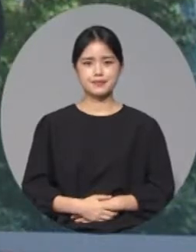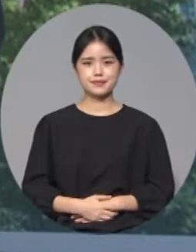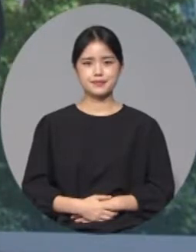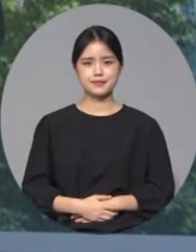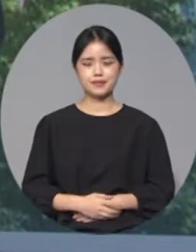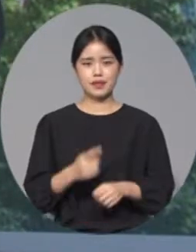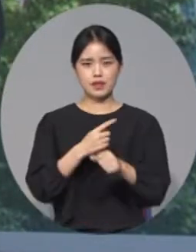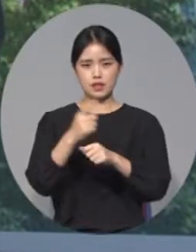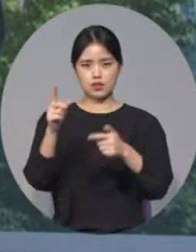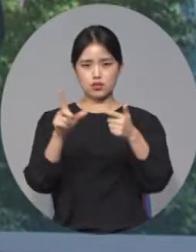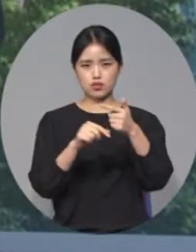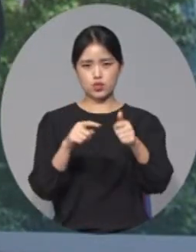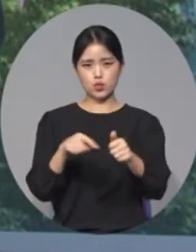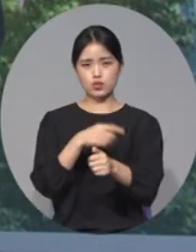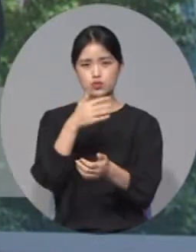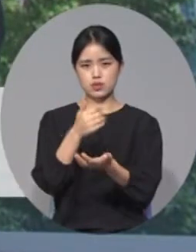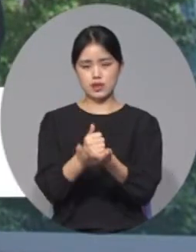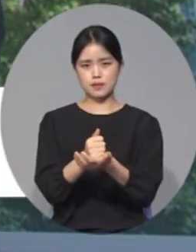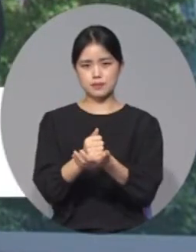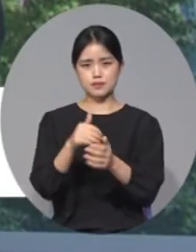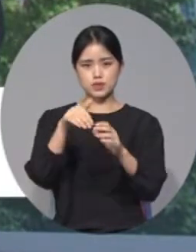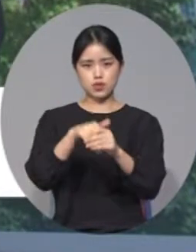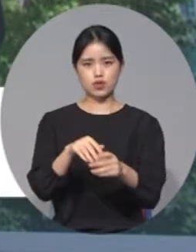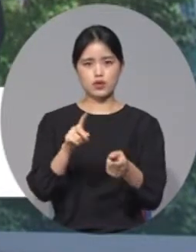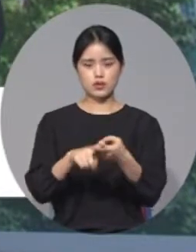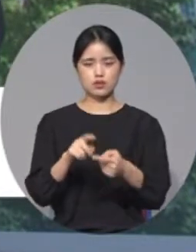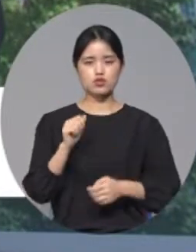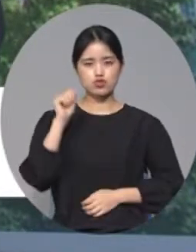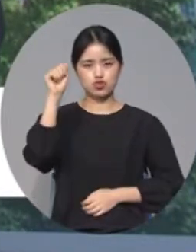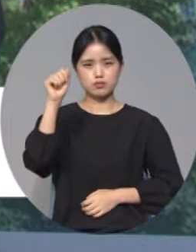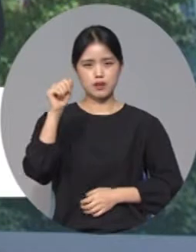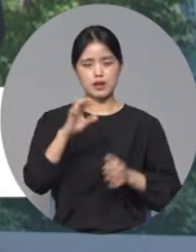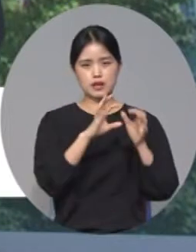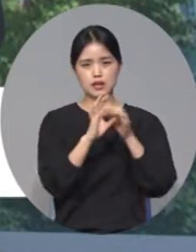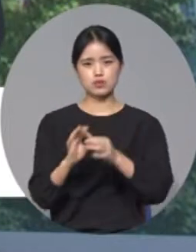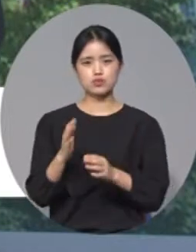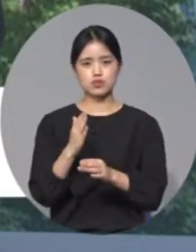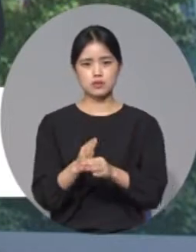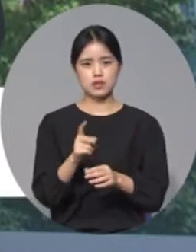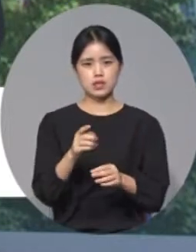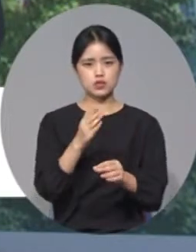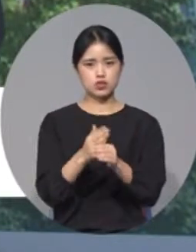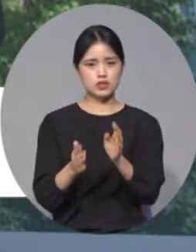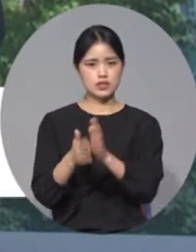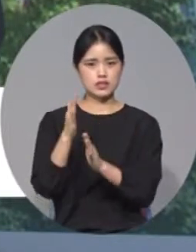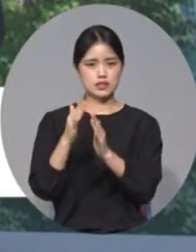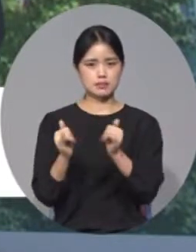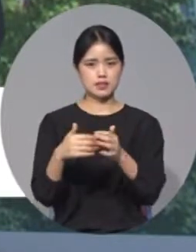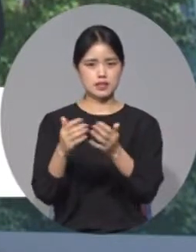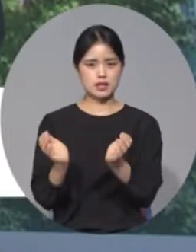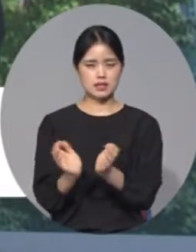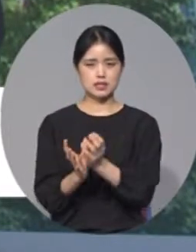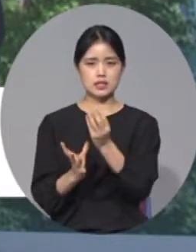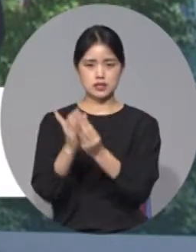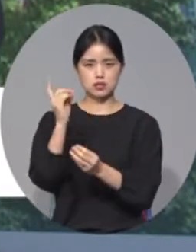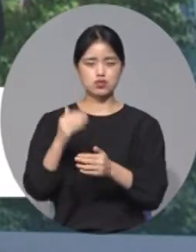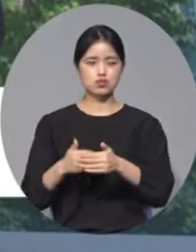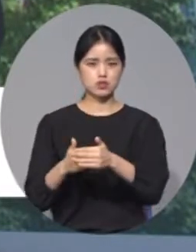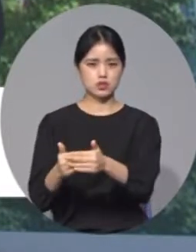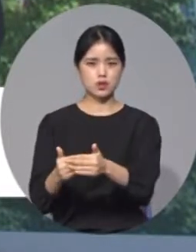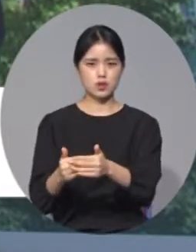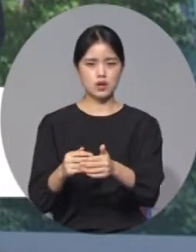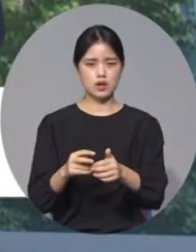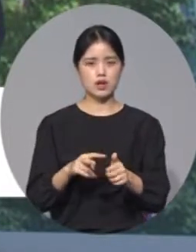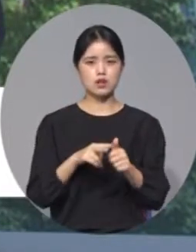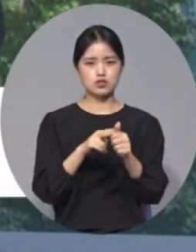내년 6월 교육감 선거에 출마 선언이 잇따르고 있습니다. 여기에 시민단체의 후보 단일화 추진과 또 출마자들